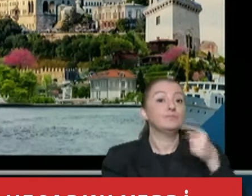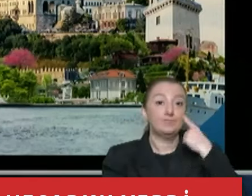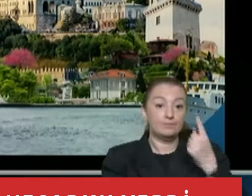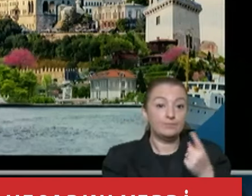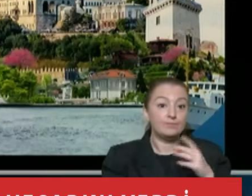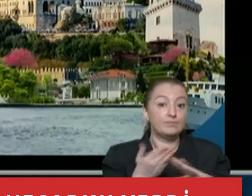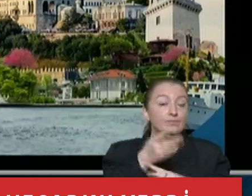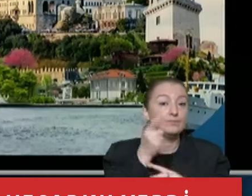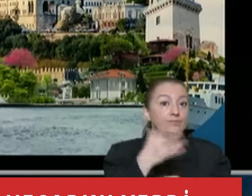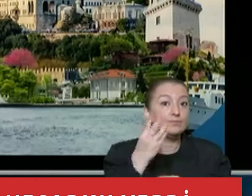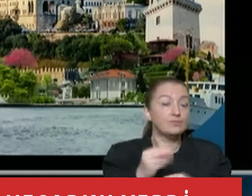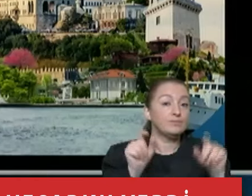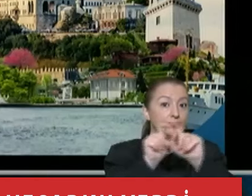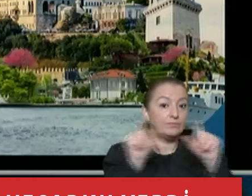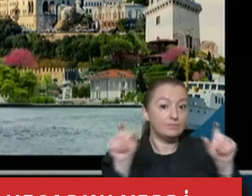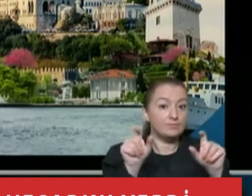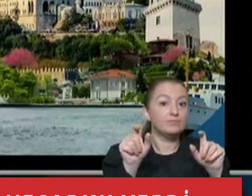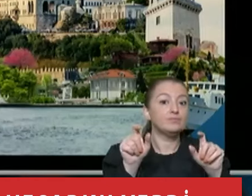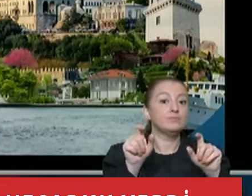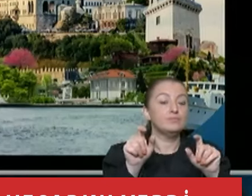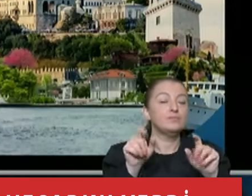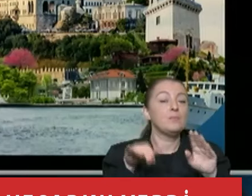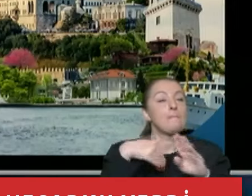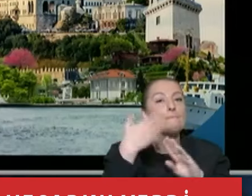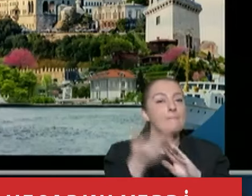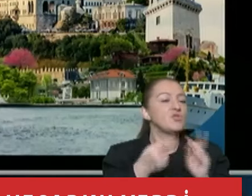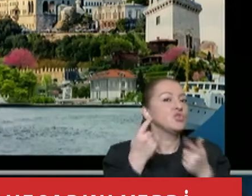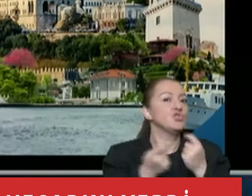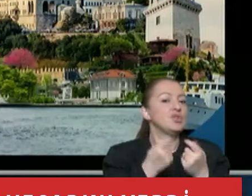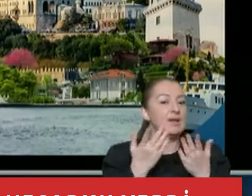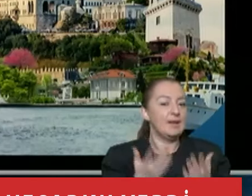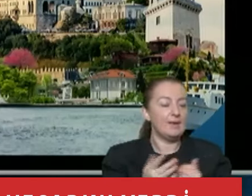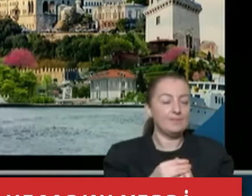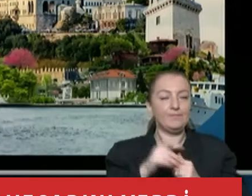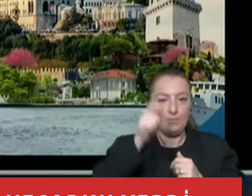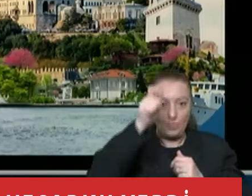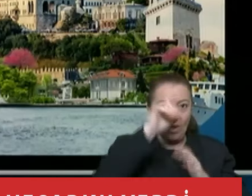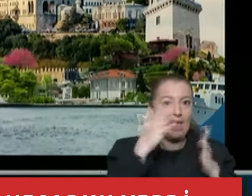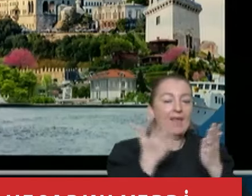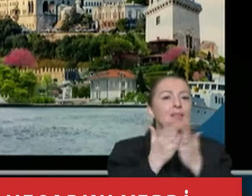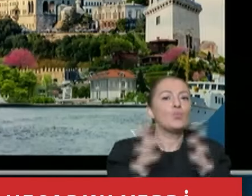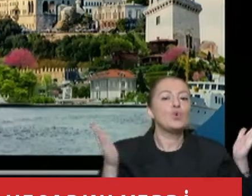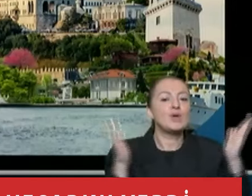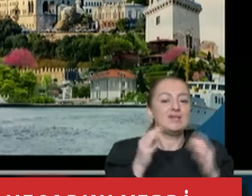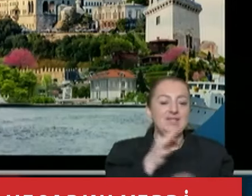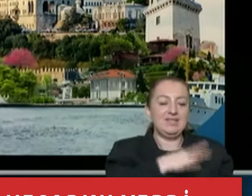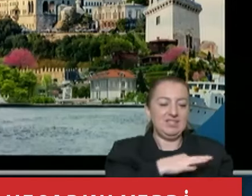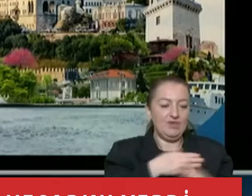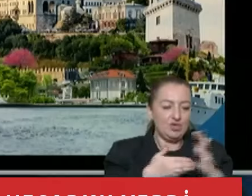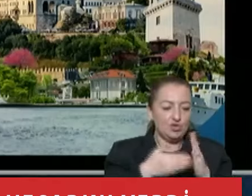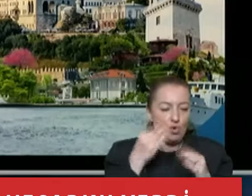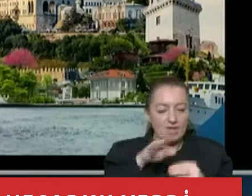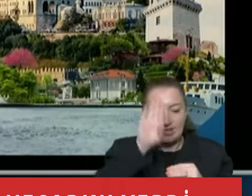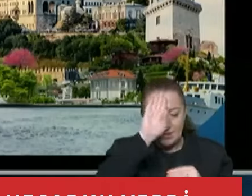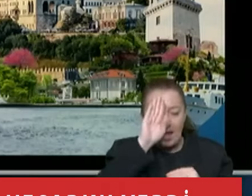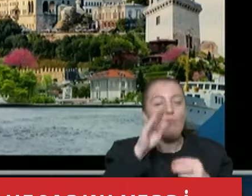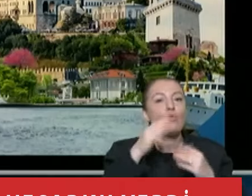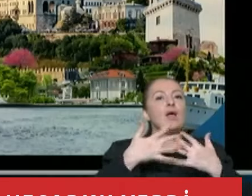gerçekleştirdiğimiz başta faaliyetler şunlar olmuştur Türkiye'nin en büyük sivil girişimi olan İstanbul Kent